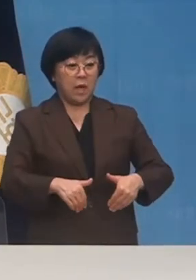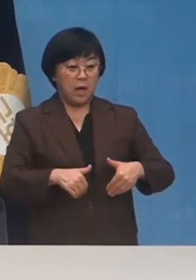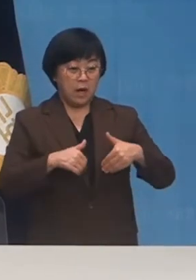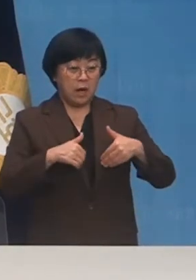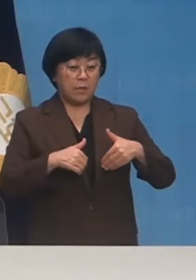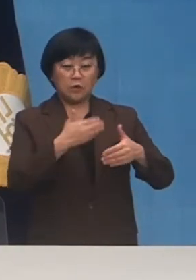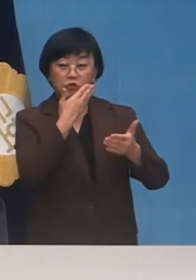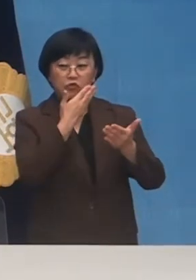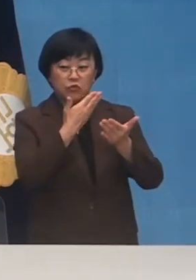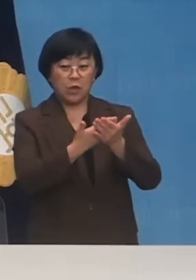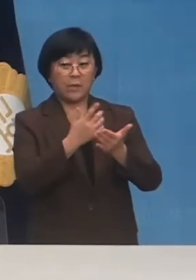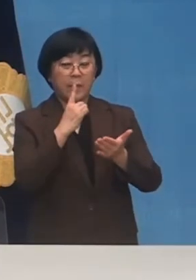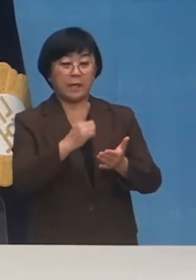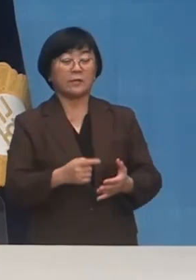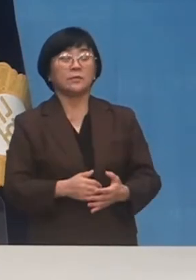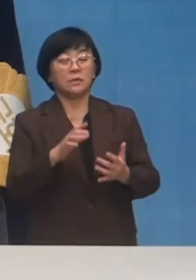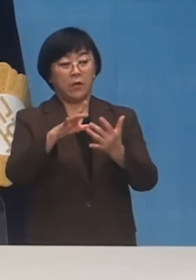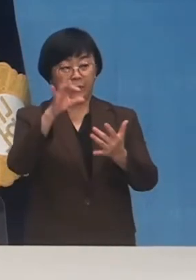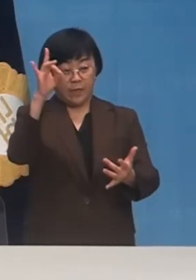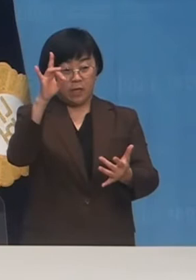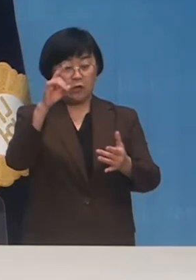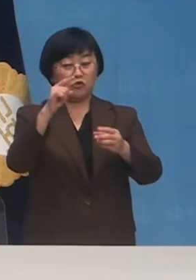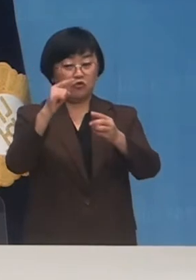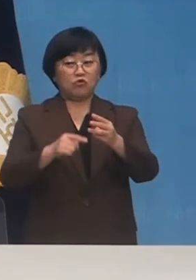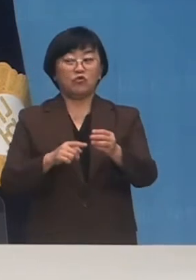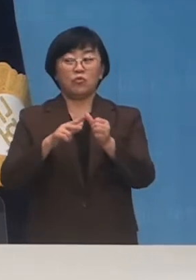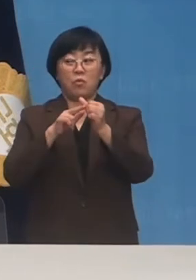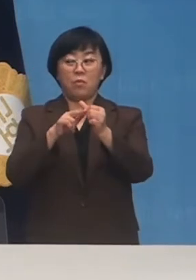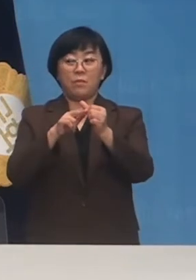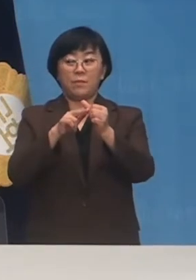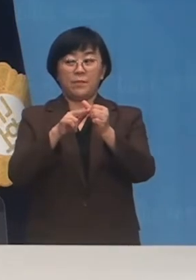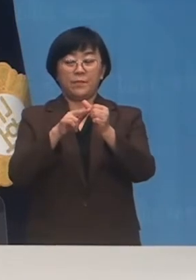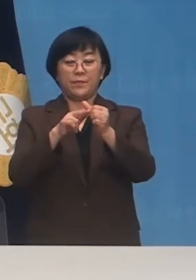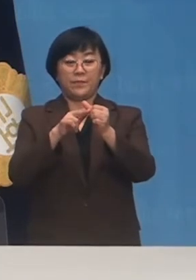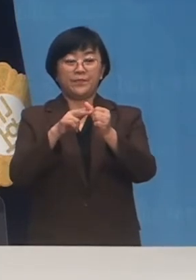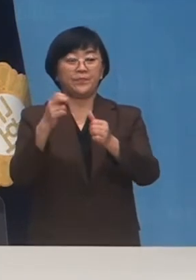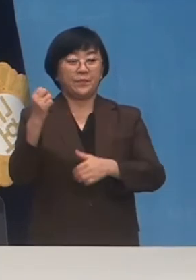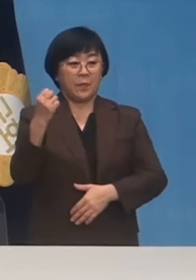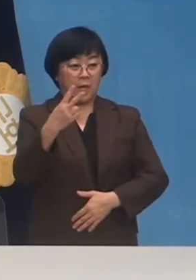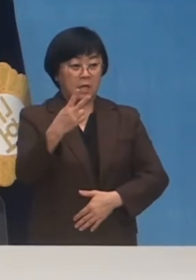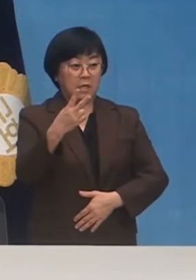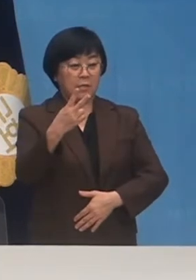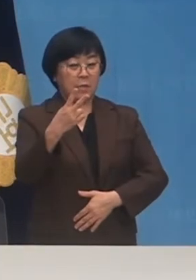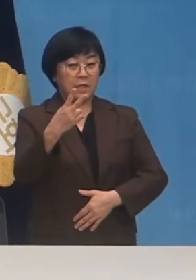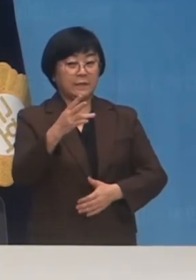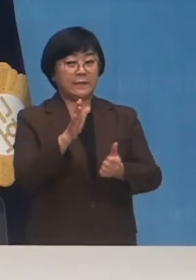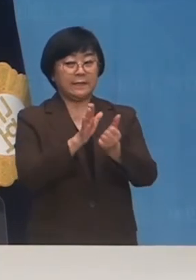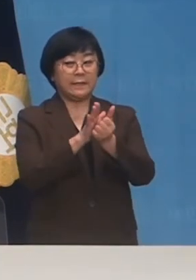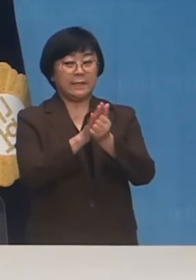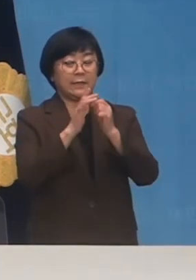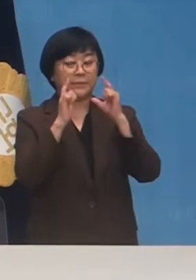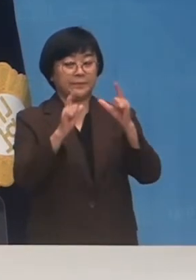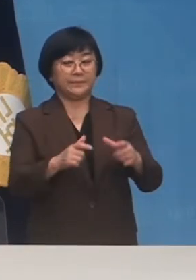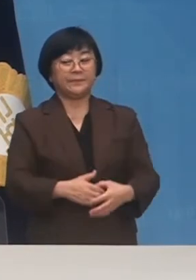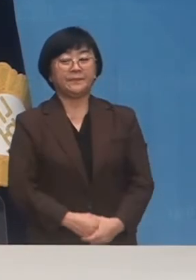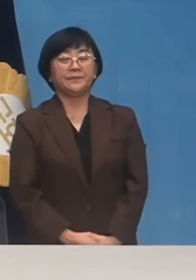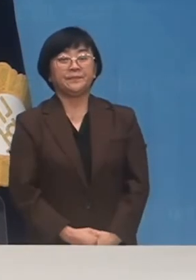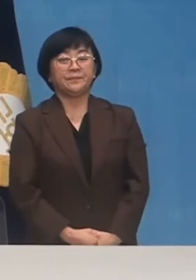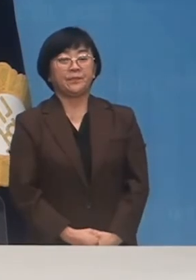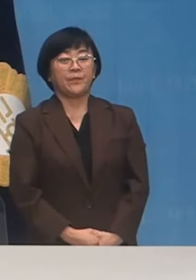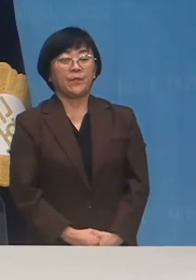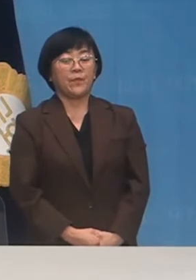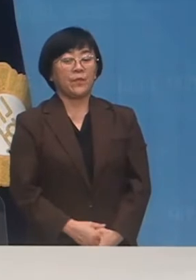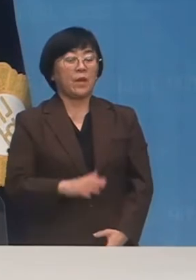선택을 중시하고 있는 윤석열 후보를 다시 한번 적극 지지한다.